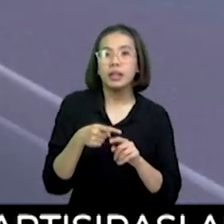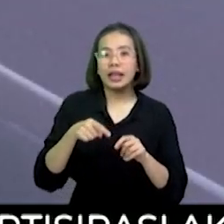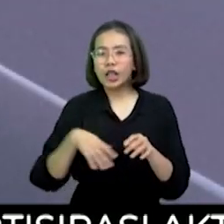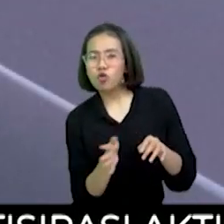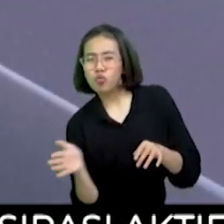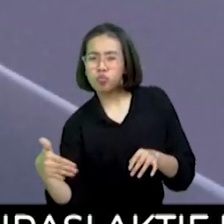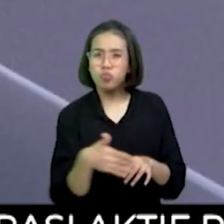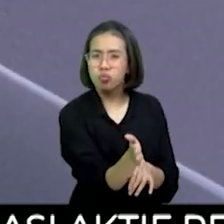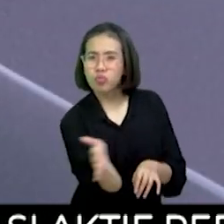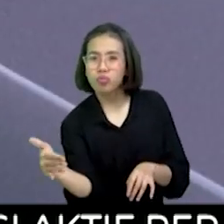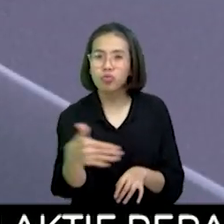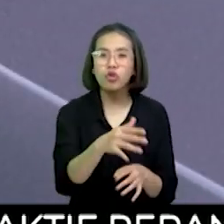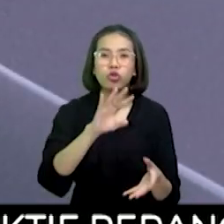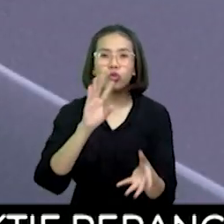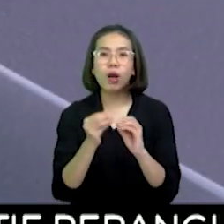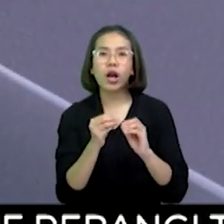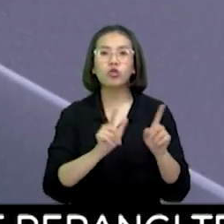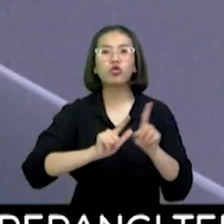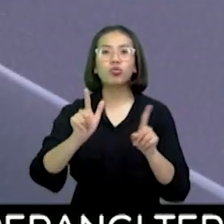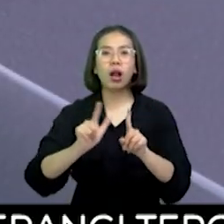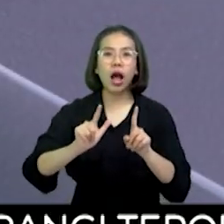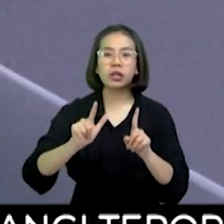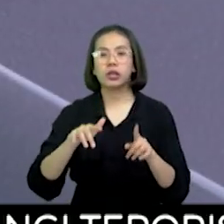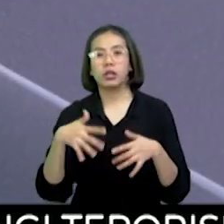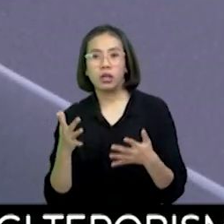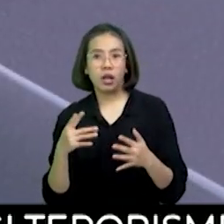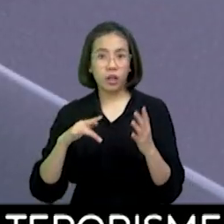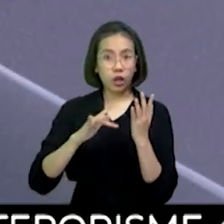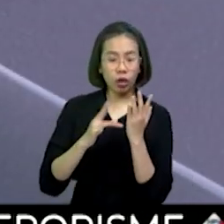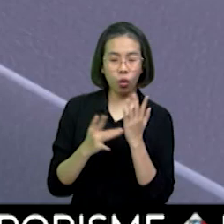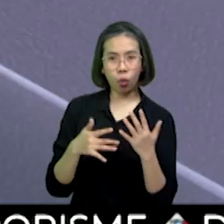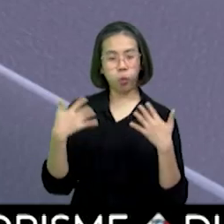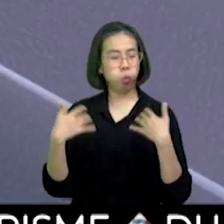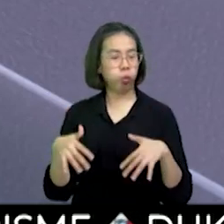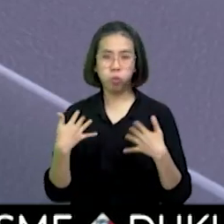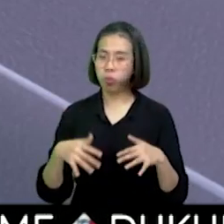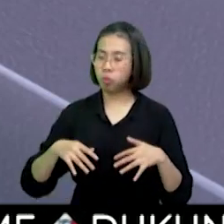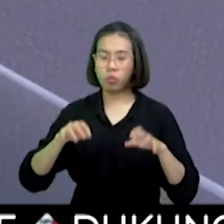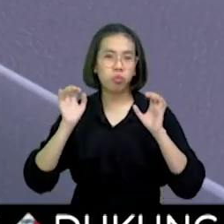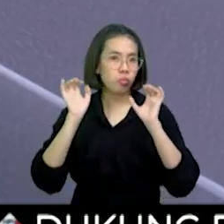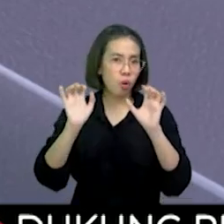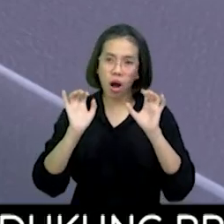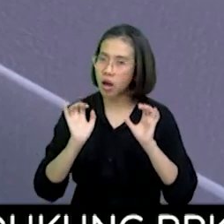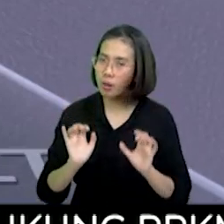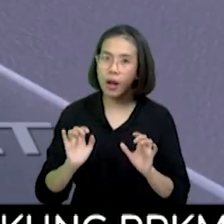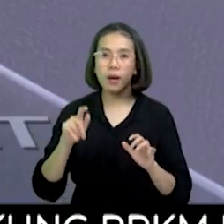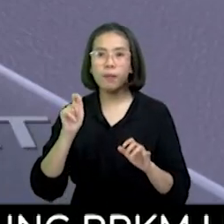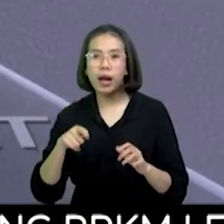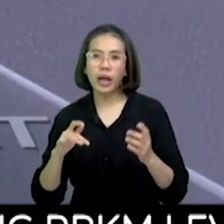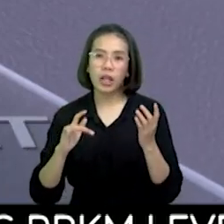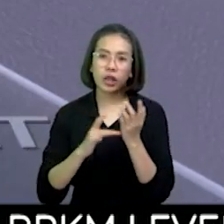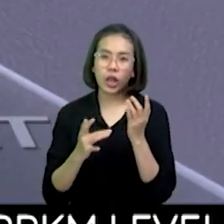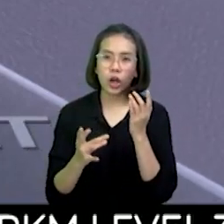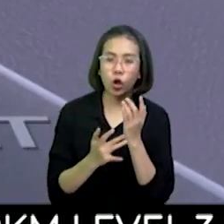tikungan. Tidak main-main, kalau kita perhatikan teknologinya pun luar biasa. Menggunakan teknologi Stone